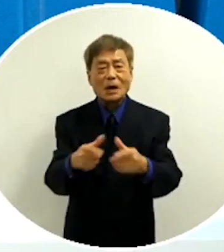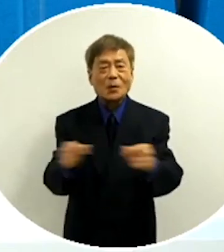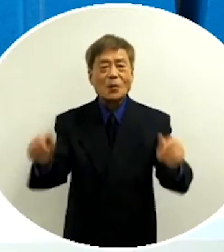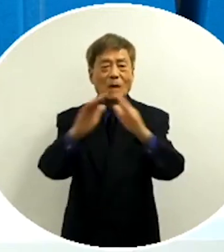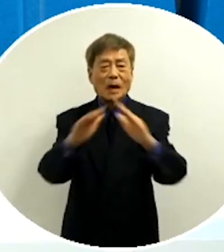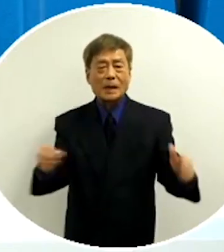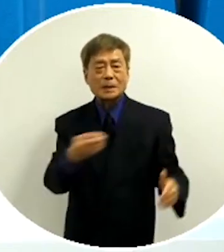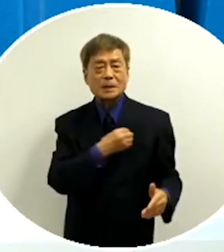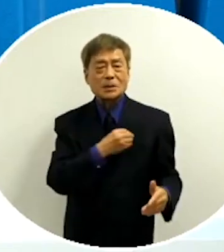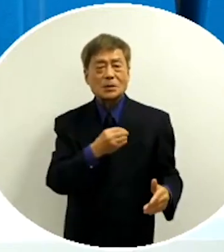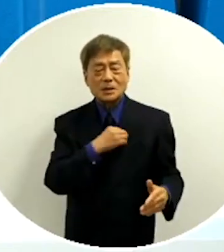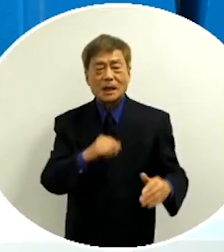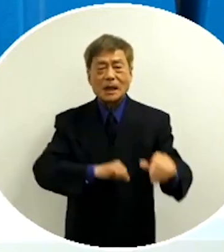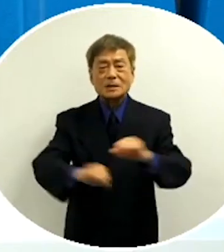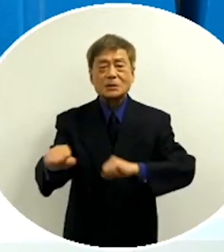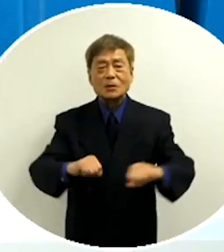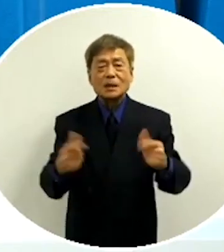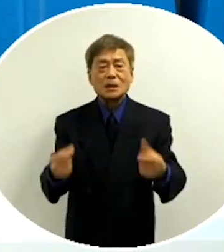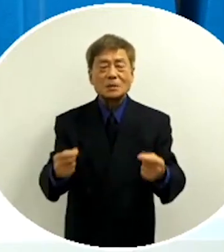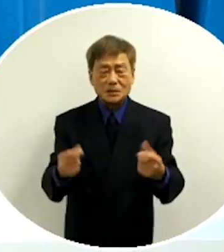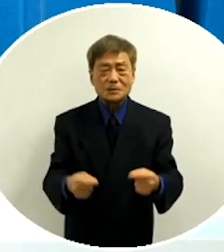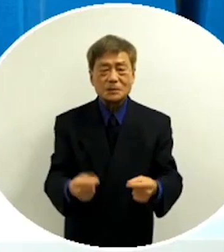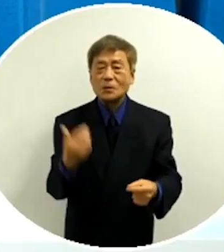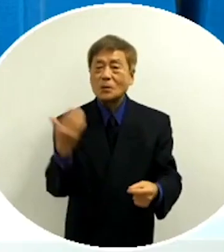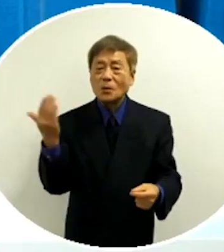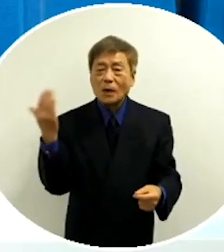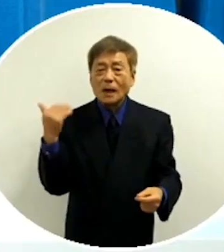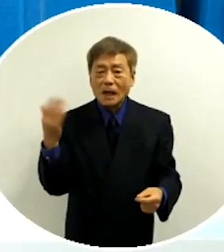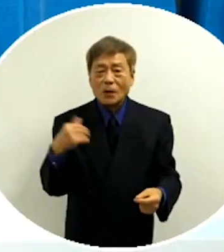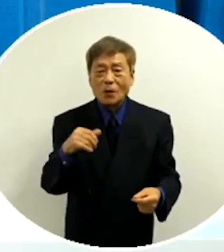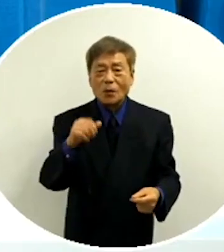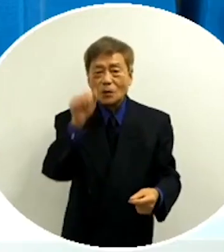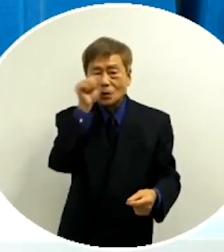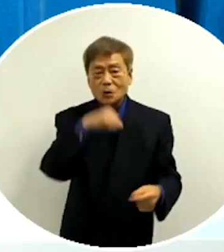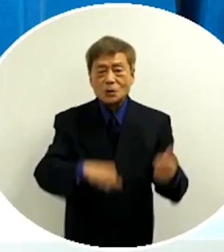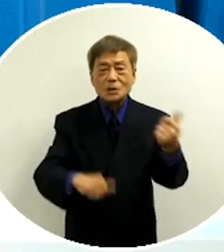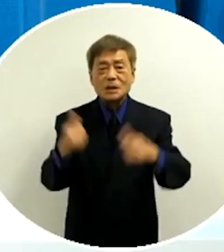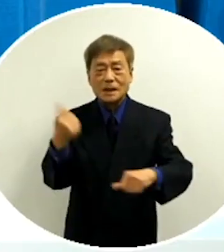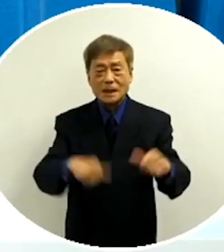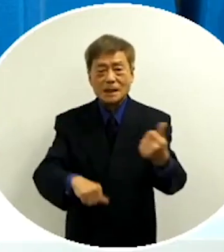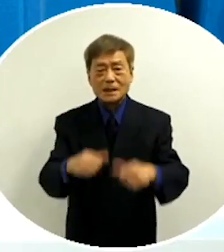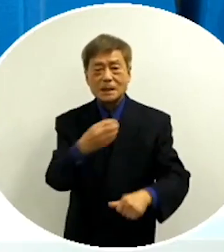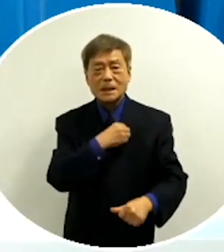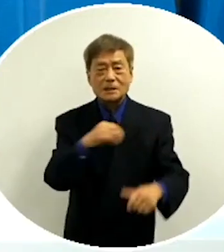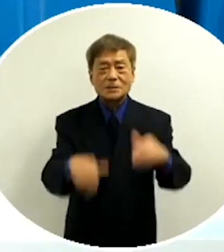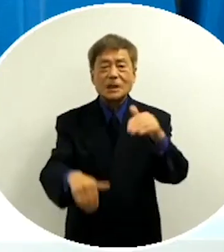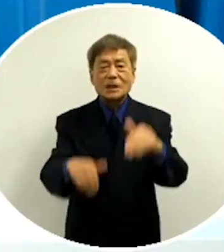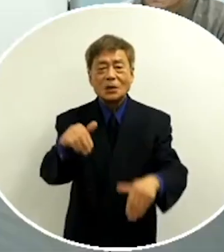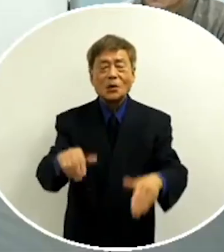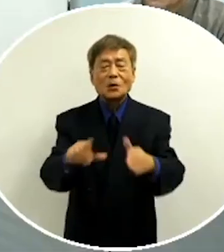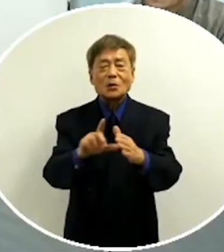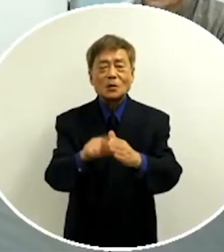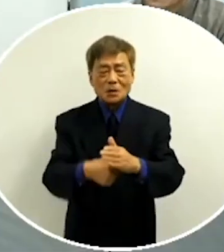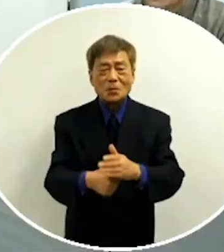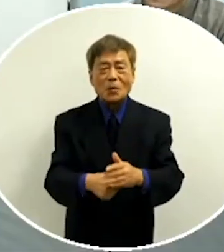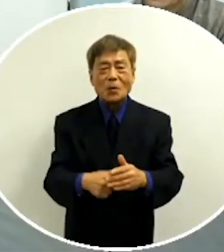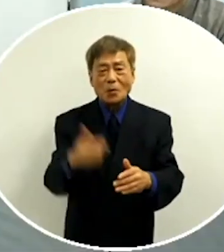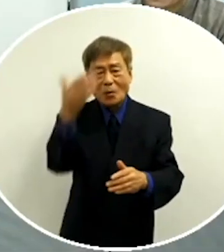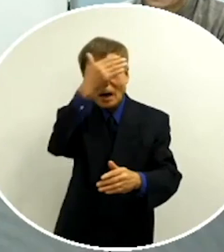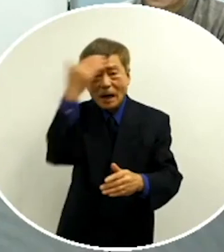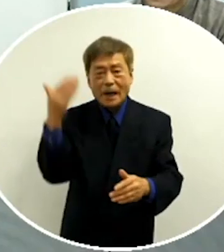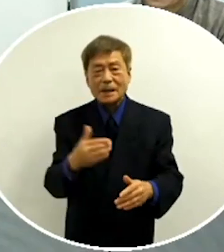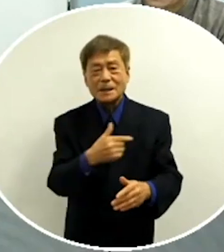できたと思っています今回映画の衆議院選挙でも全国各地で20代の若手が立憲民主党から立候補してくれたんです